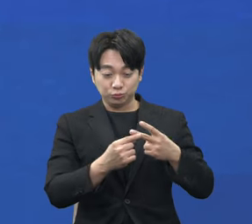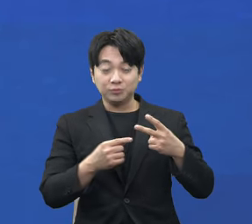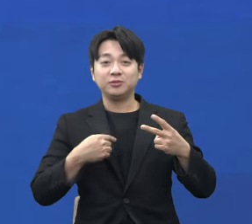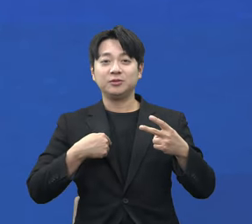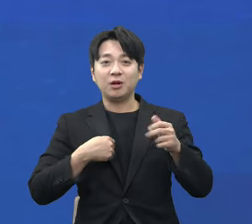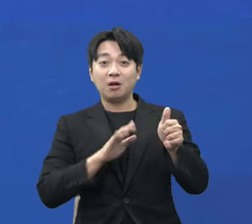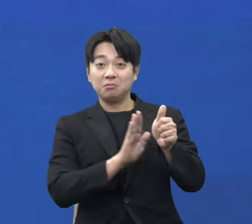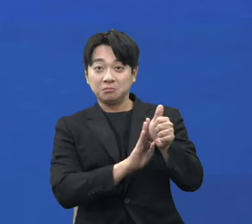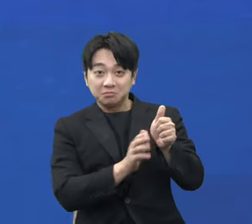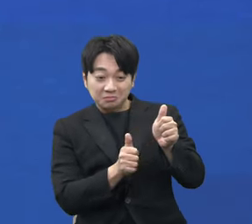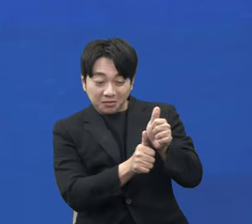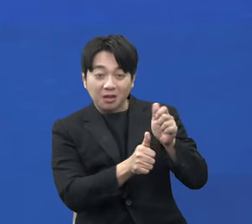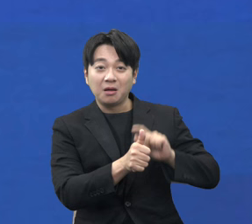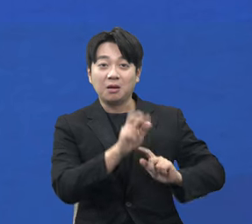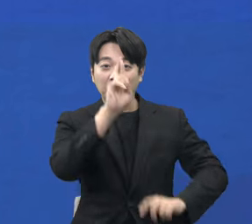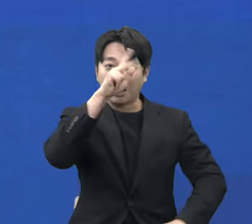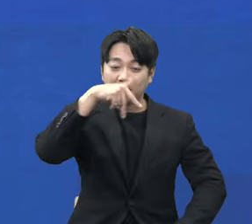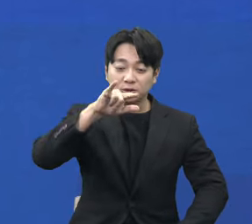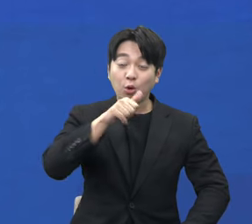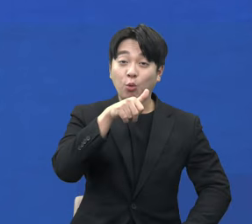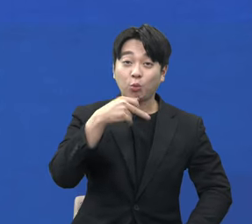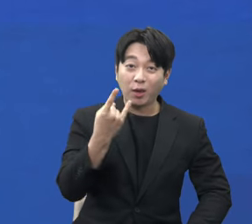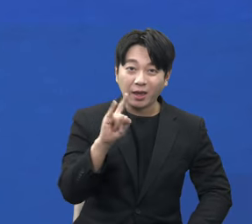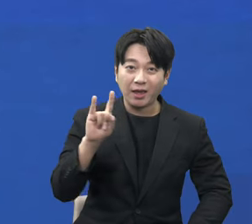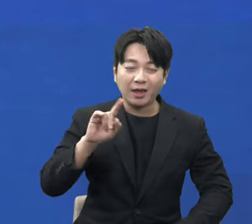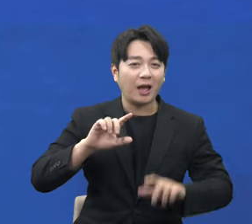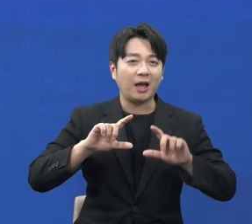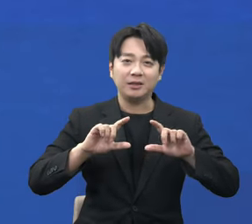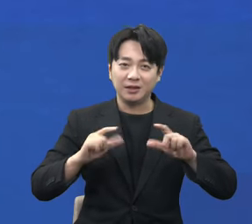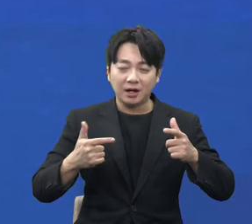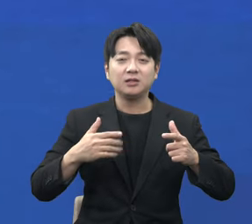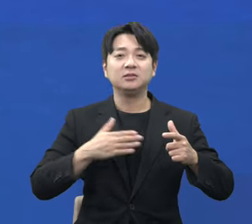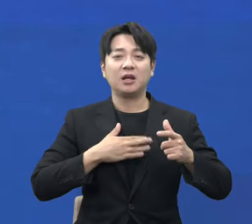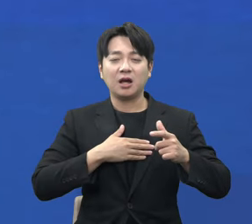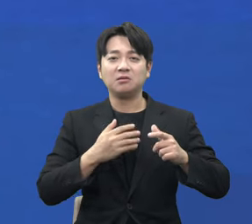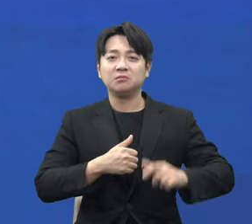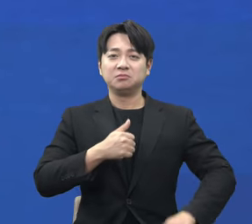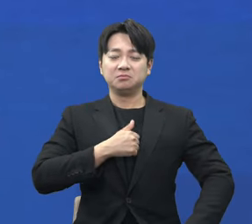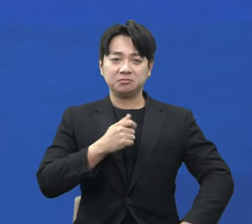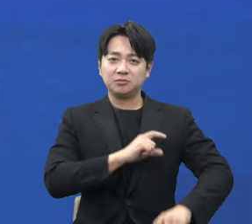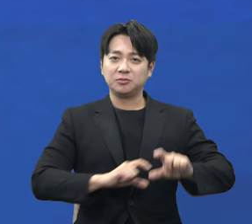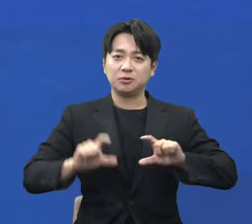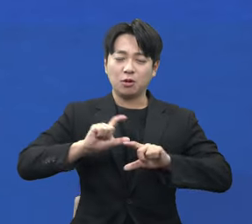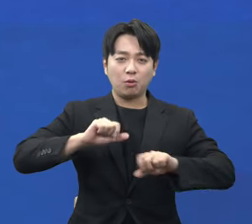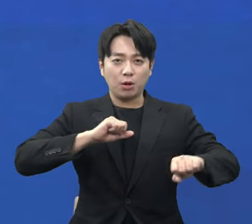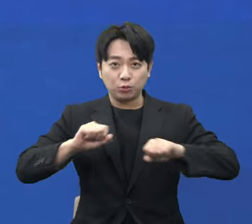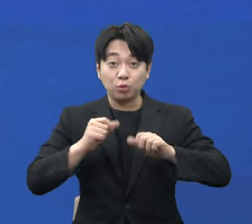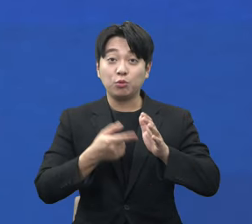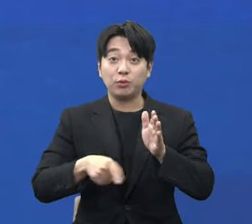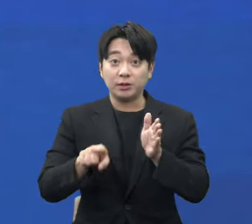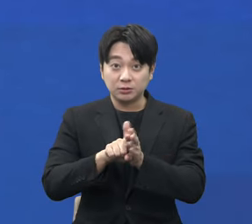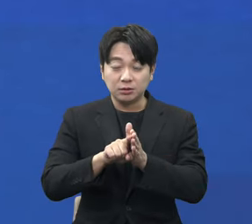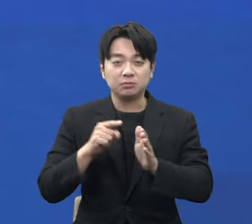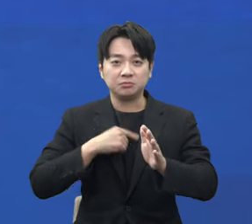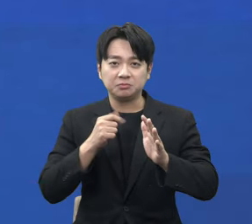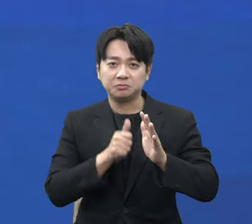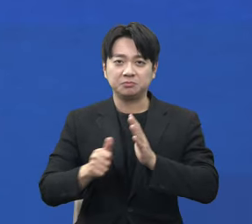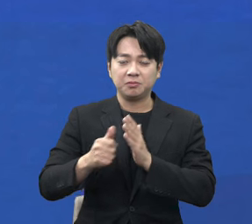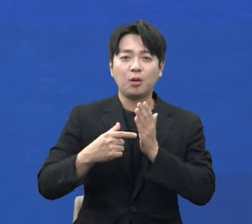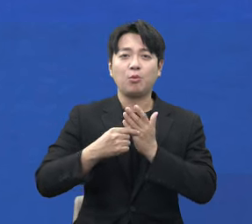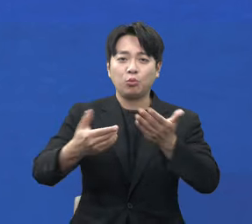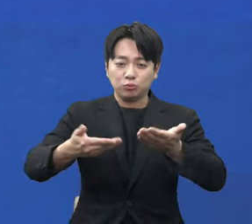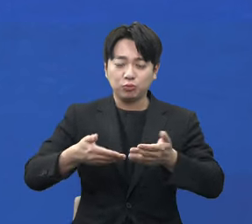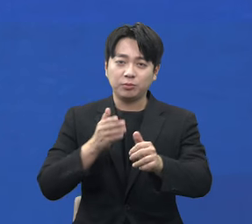아닌 당원 주권 시대에 당당하게 일할 수 있게 당원 1호 당선자가 되게 해주십시오. 그러면 2호,